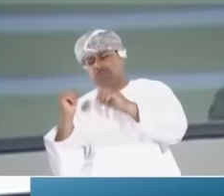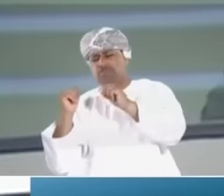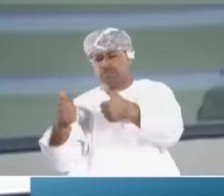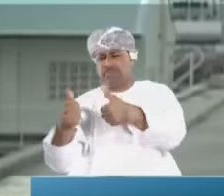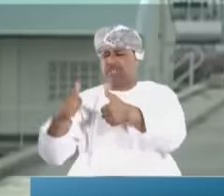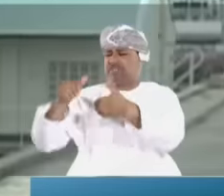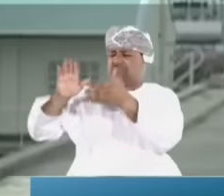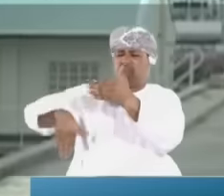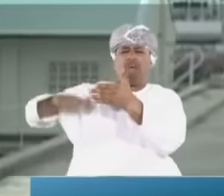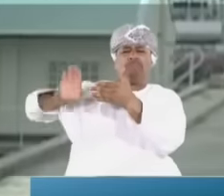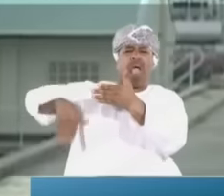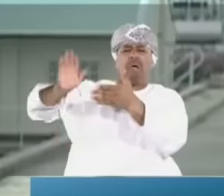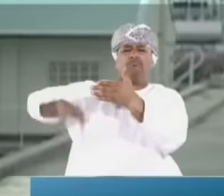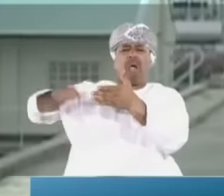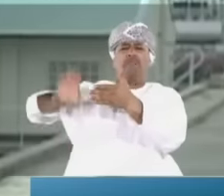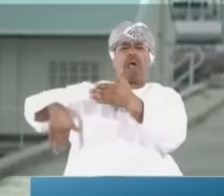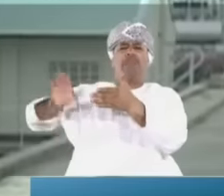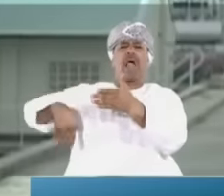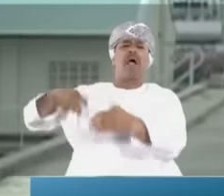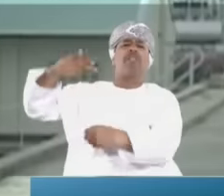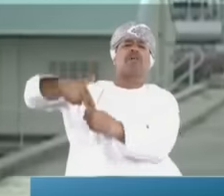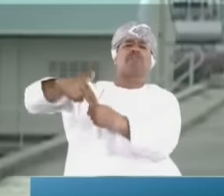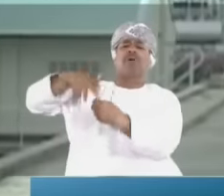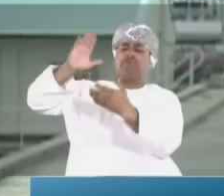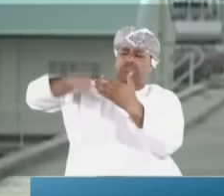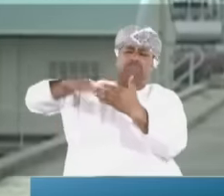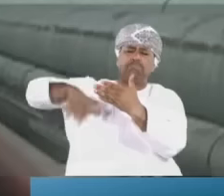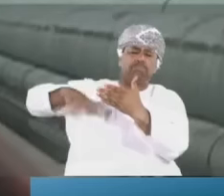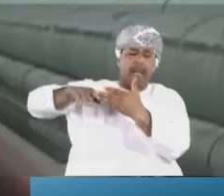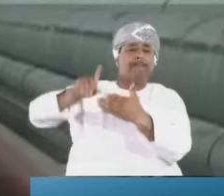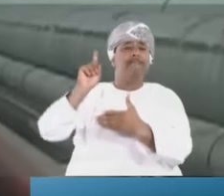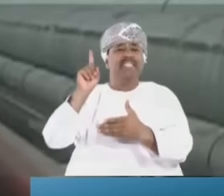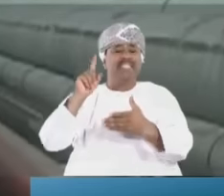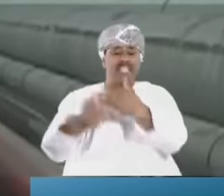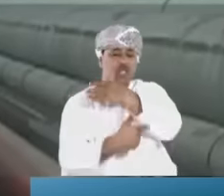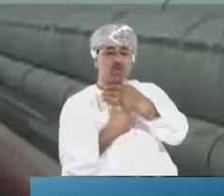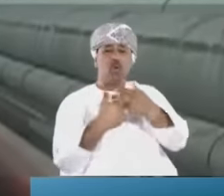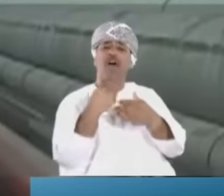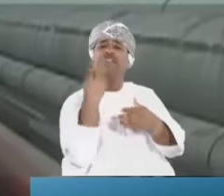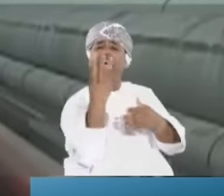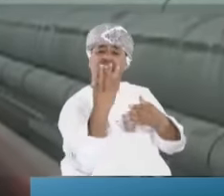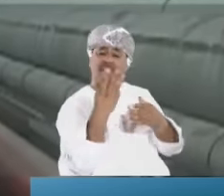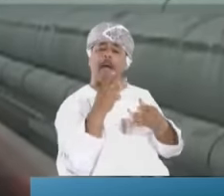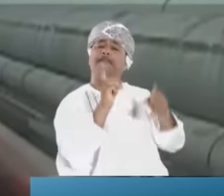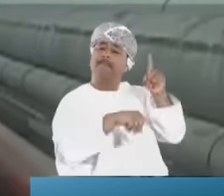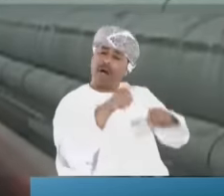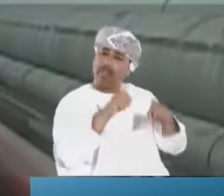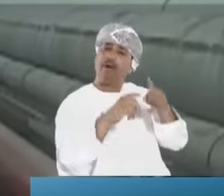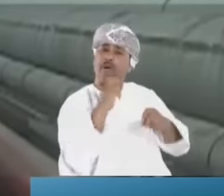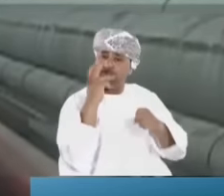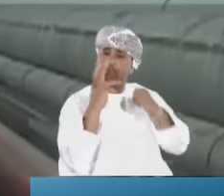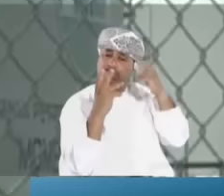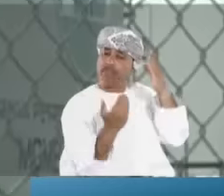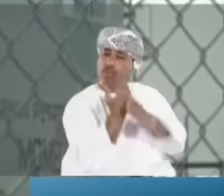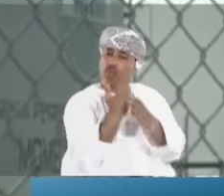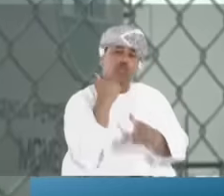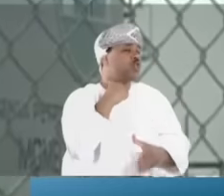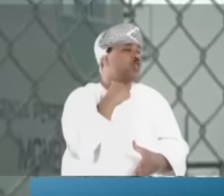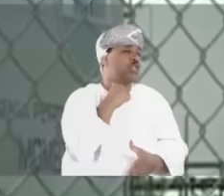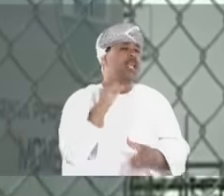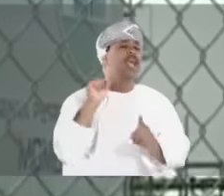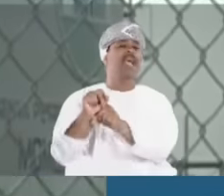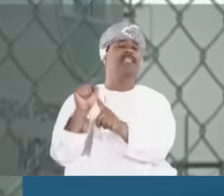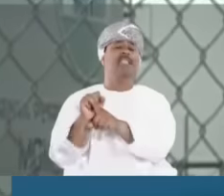والتراجعات الحادة التي شهدتها أسعار النفط، إلا أنه في الأسبوع الثالث هناك بعض البوادر الإيجابية، خاصة